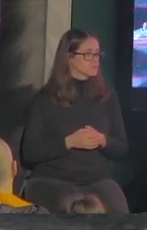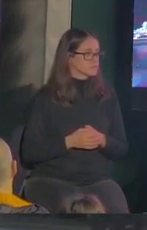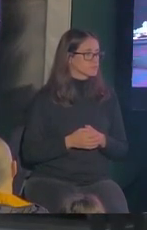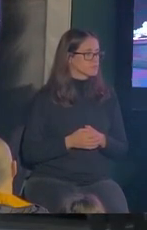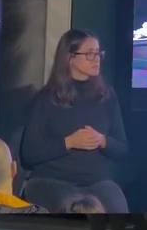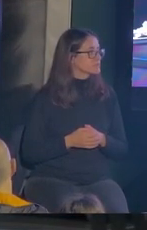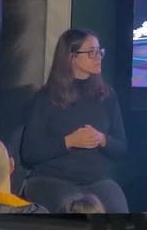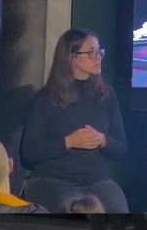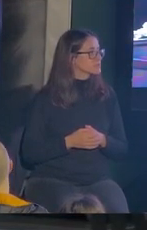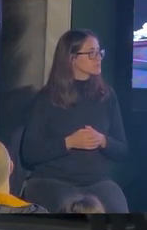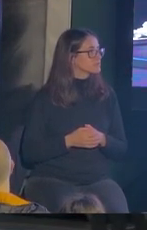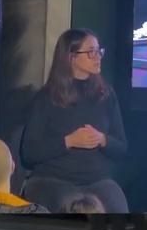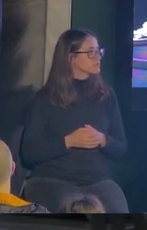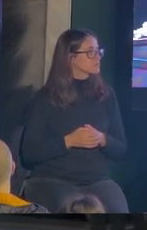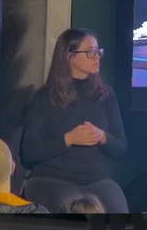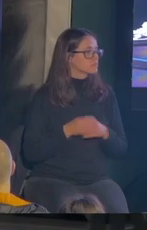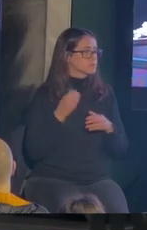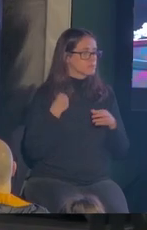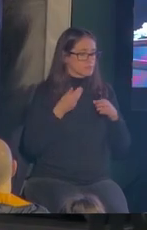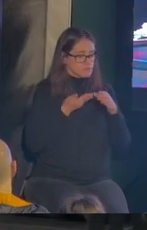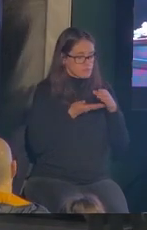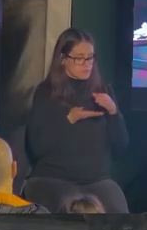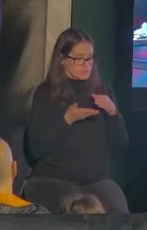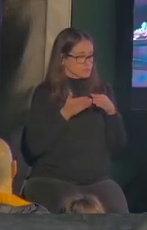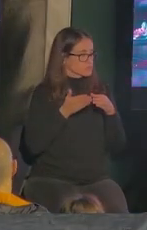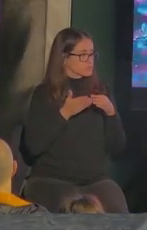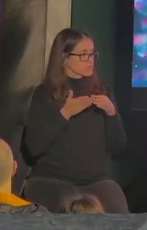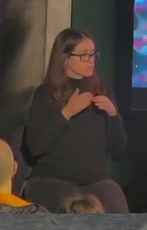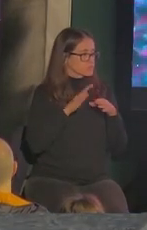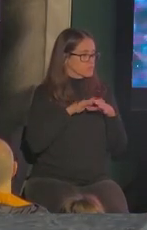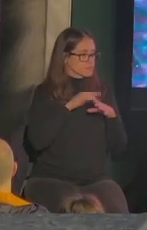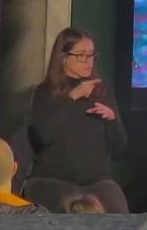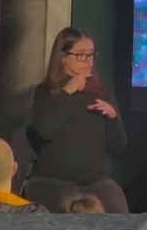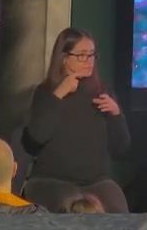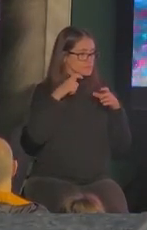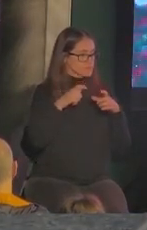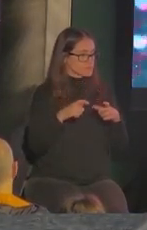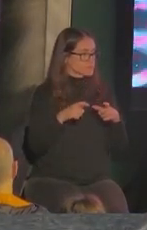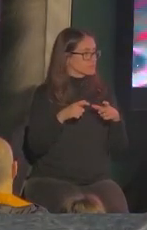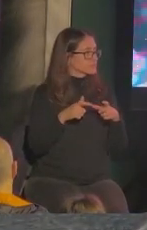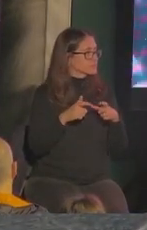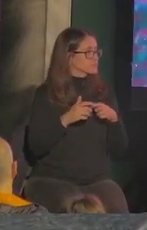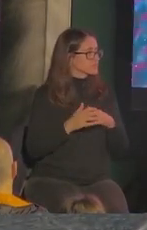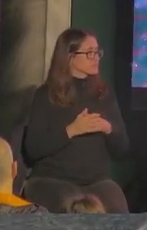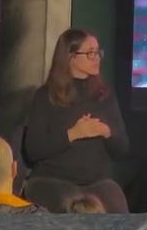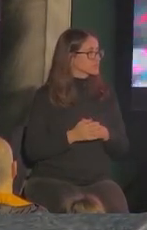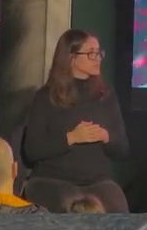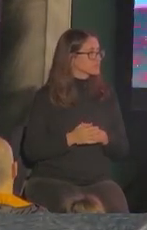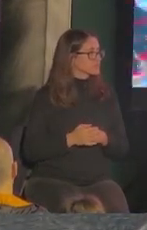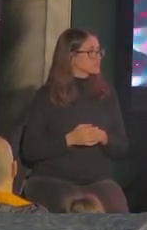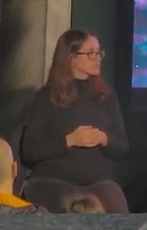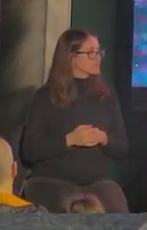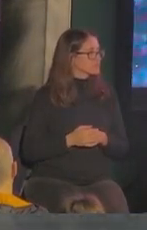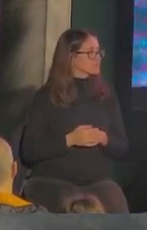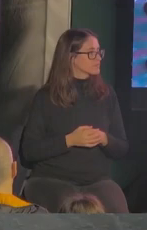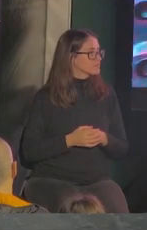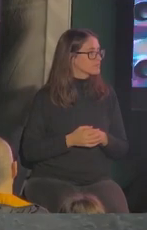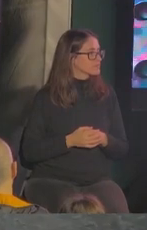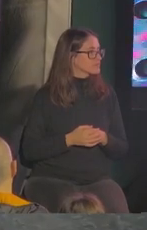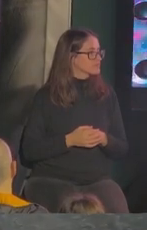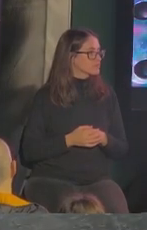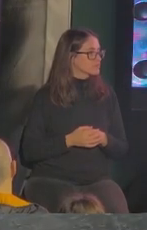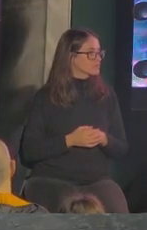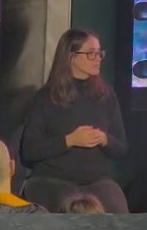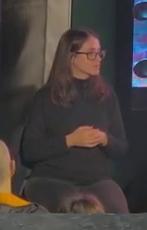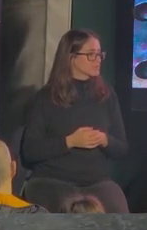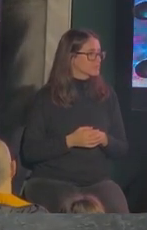Que això serà la base, la nostra part de sota de